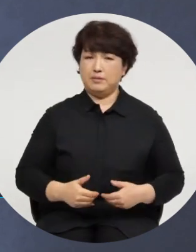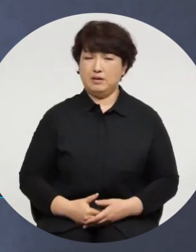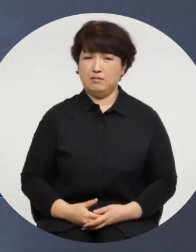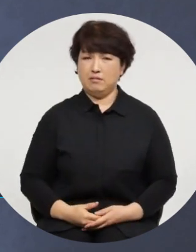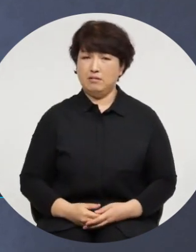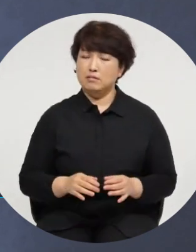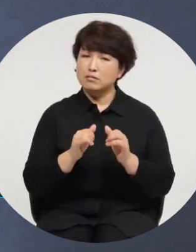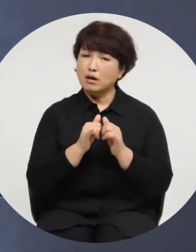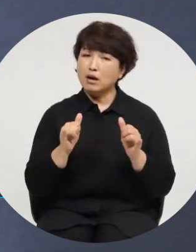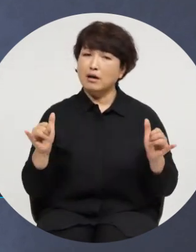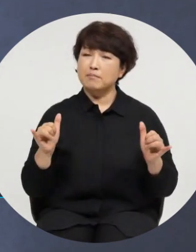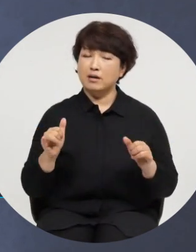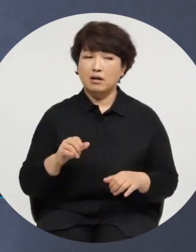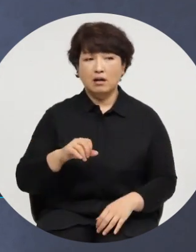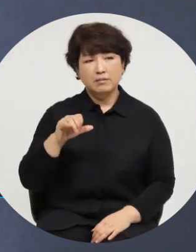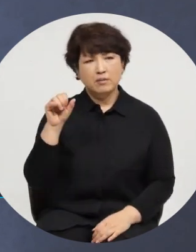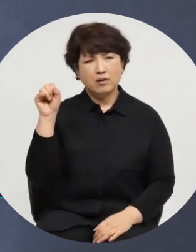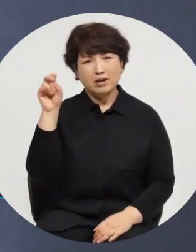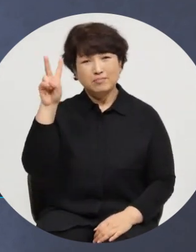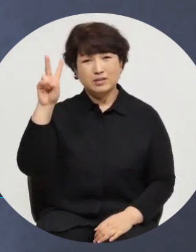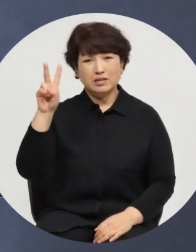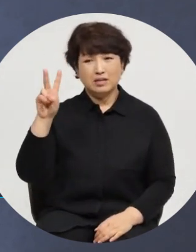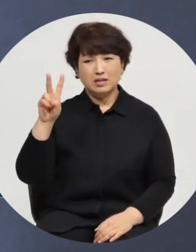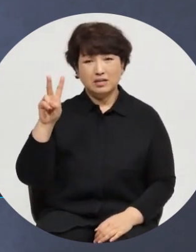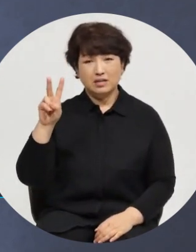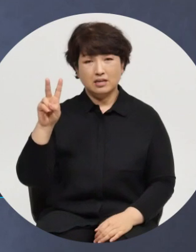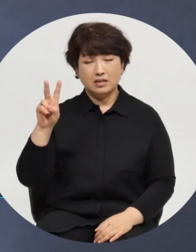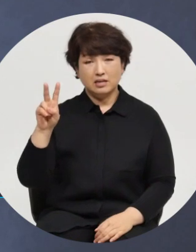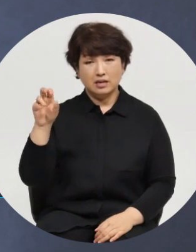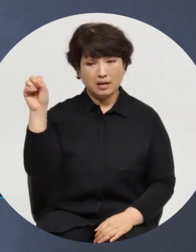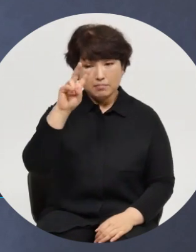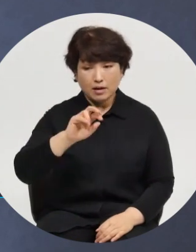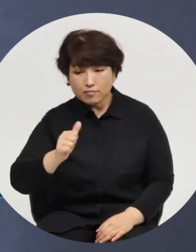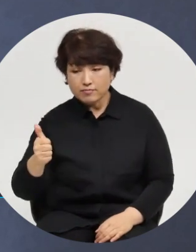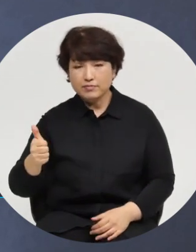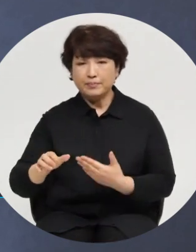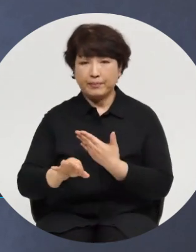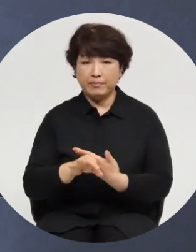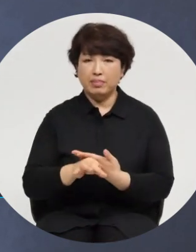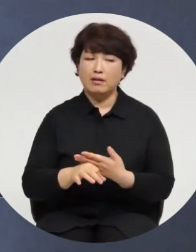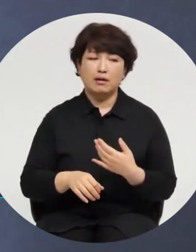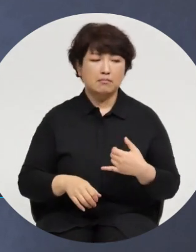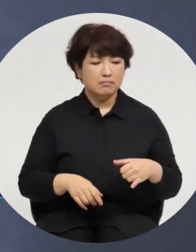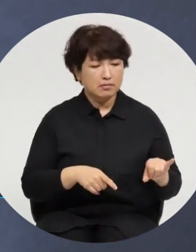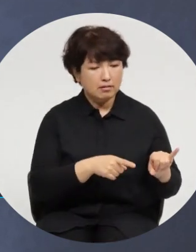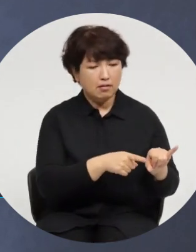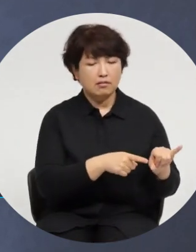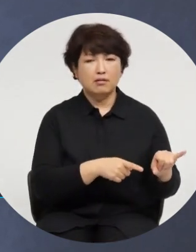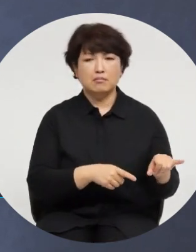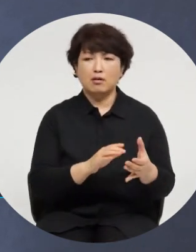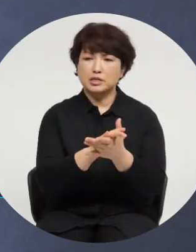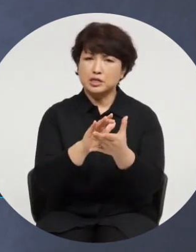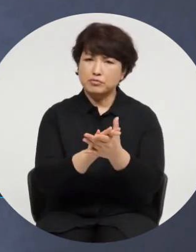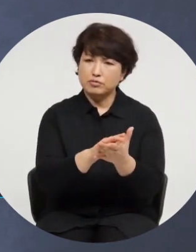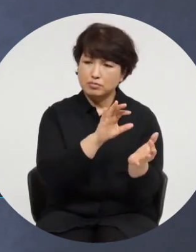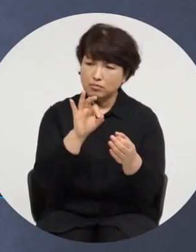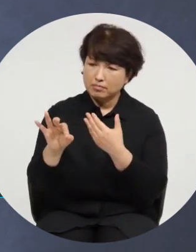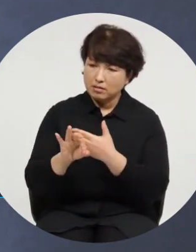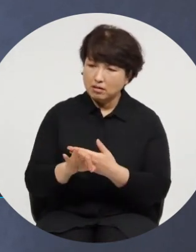편안하게 보셔야 해커 사람이 또 어 아 갑자기 이렇게 탁 죽어버리면